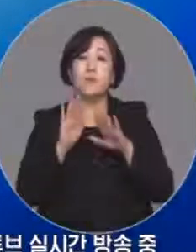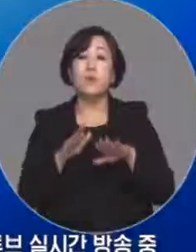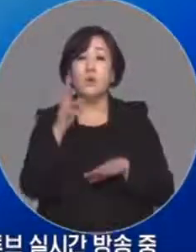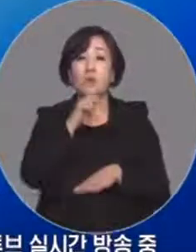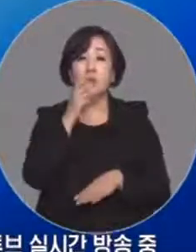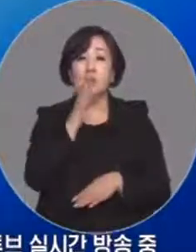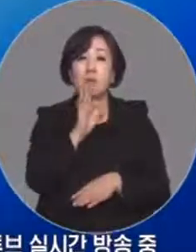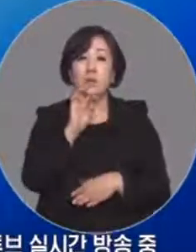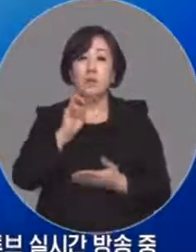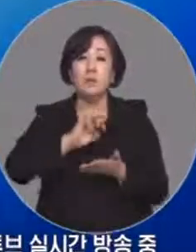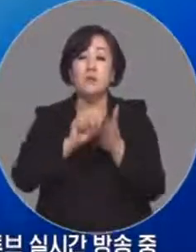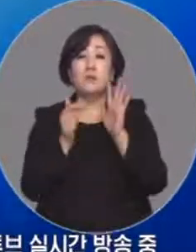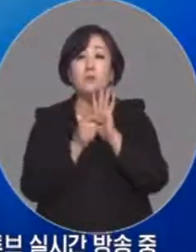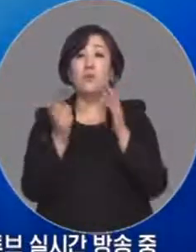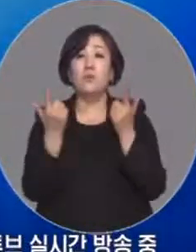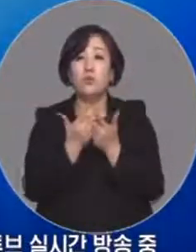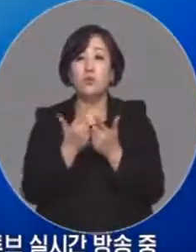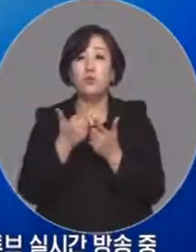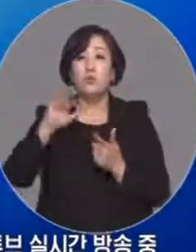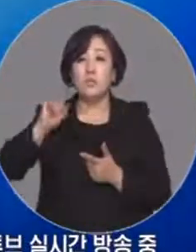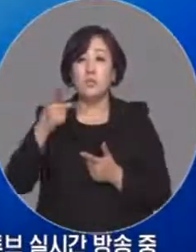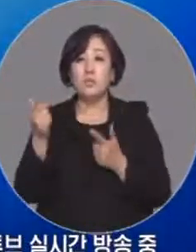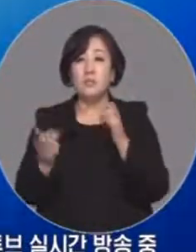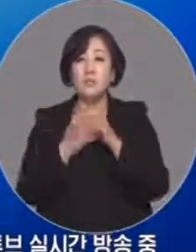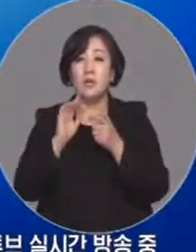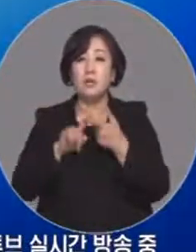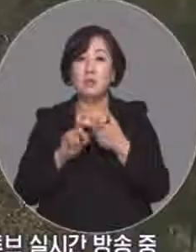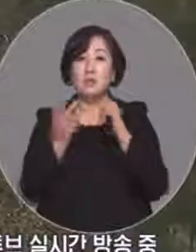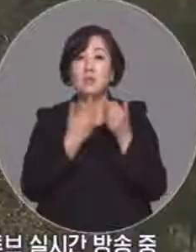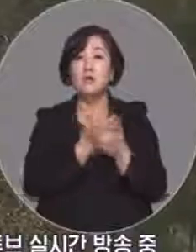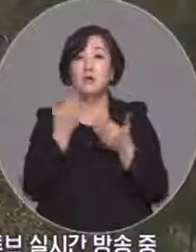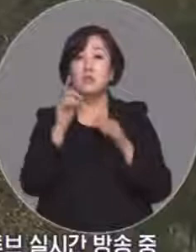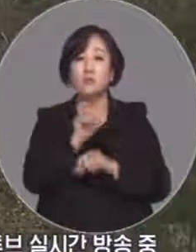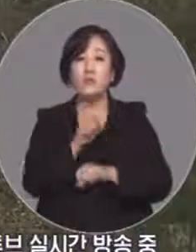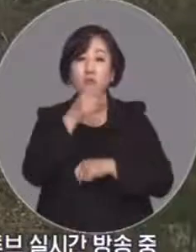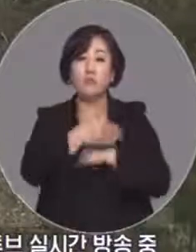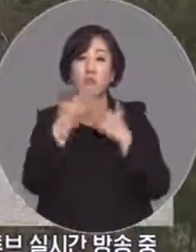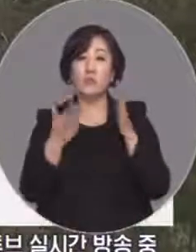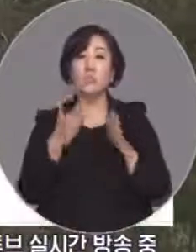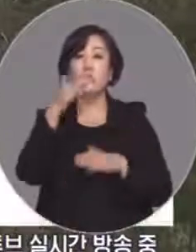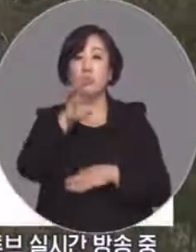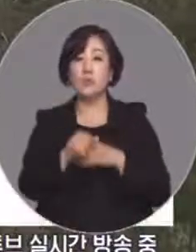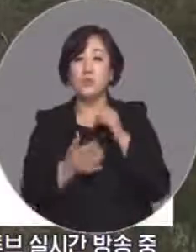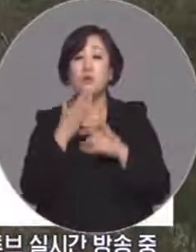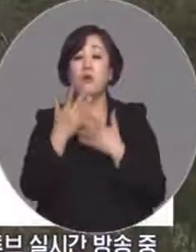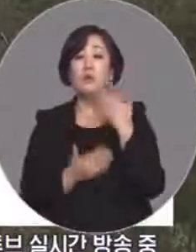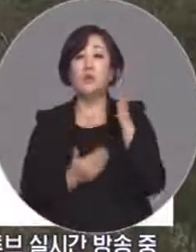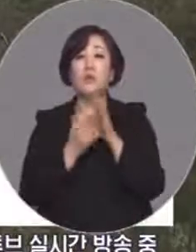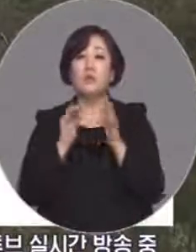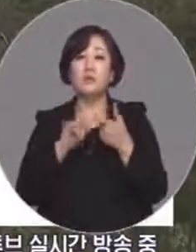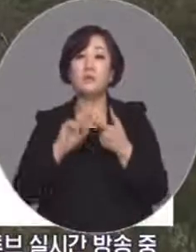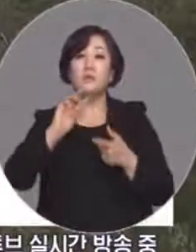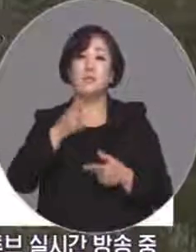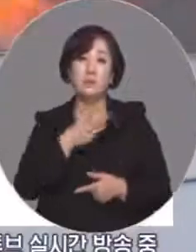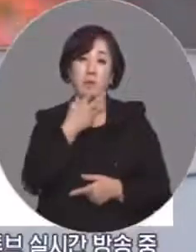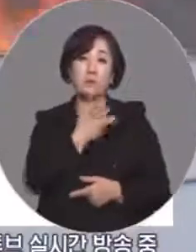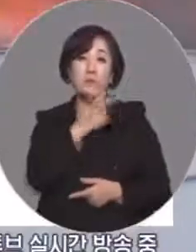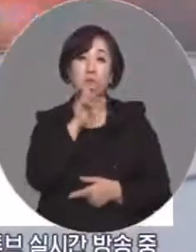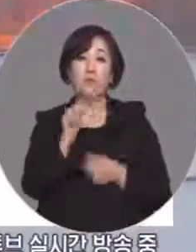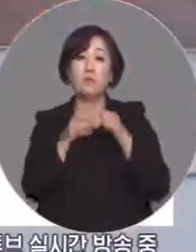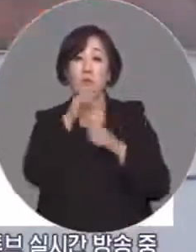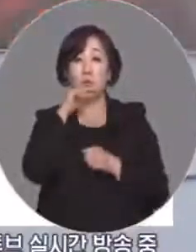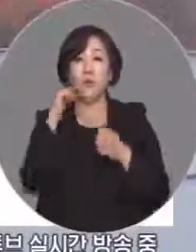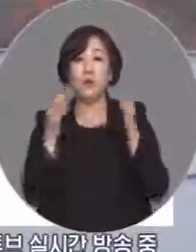오늘 오전 10시 30분쯤 북구 진장동의 한 철거 사무실 컨테이너에서 불이 나 소방서 추산 370만 원의